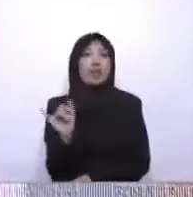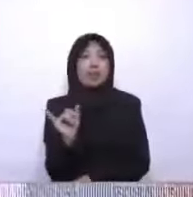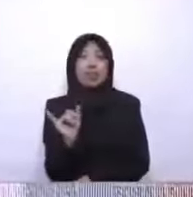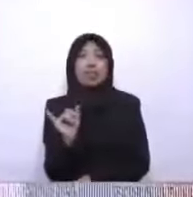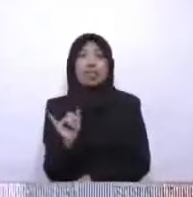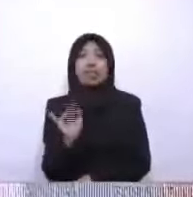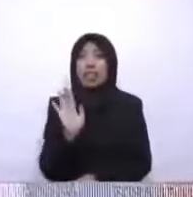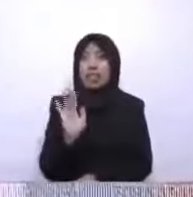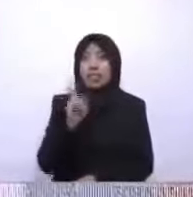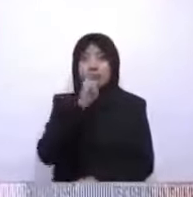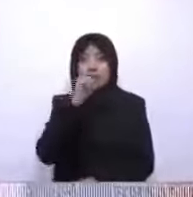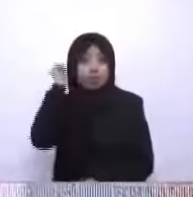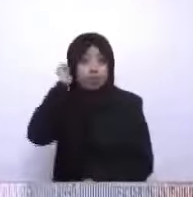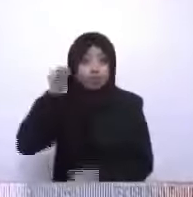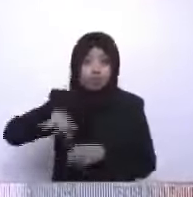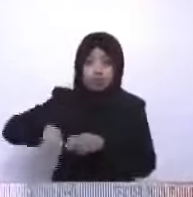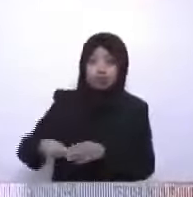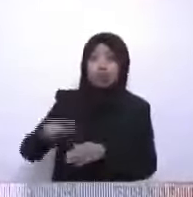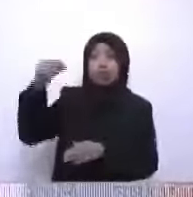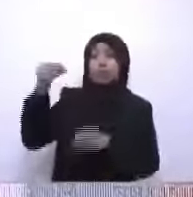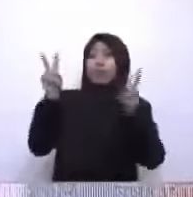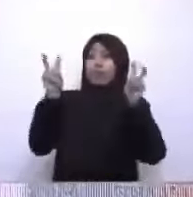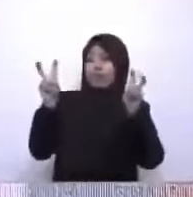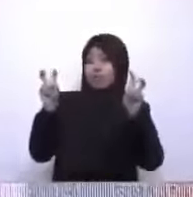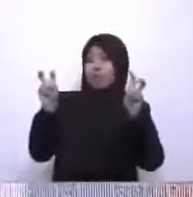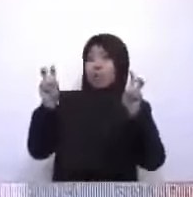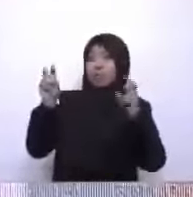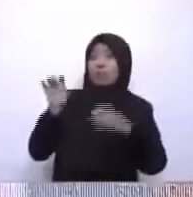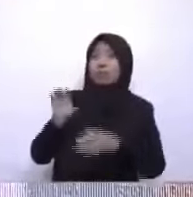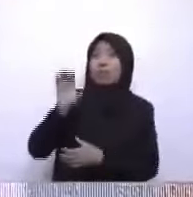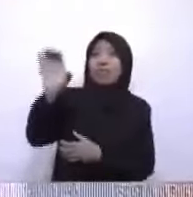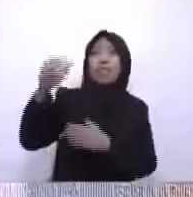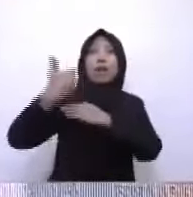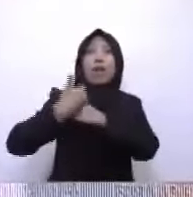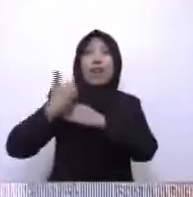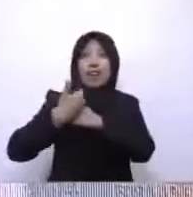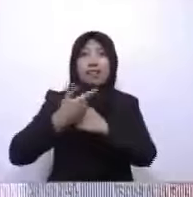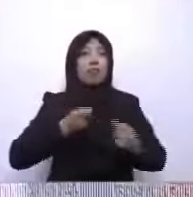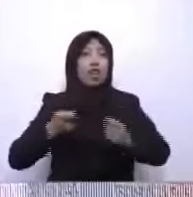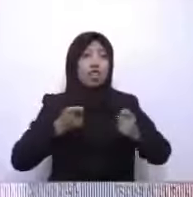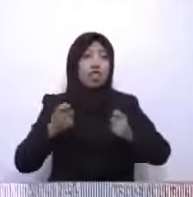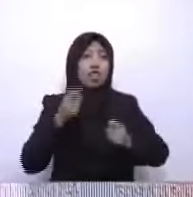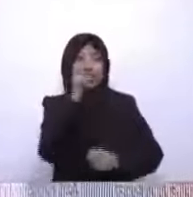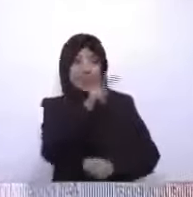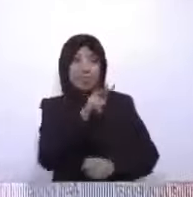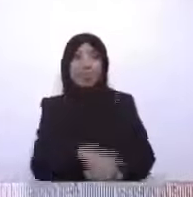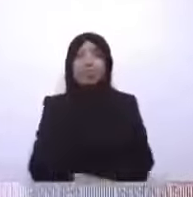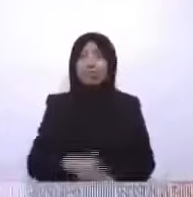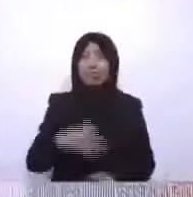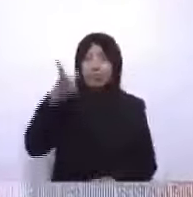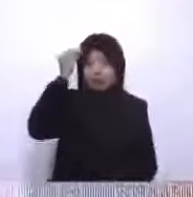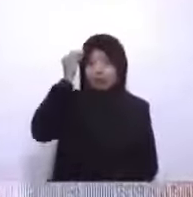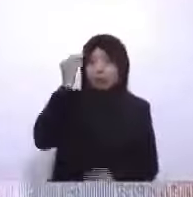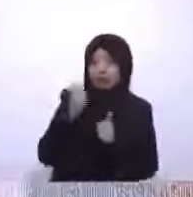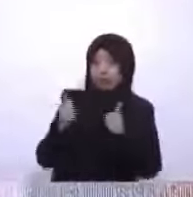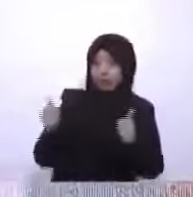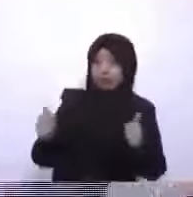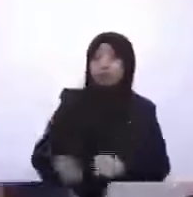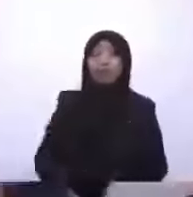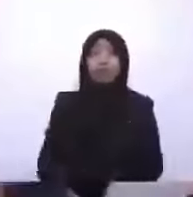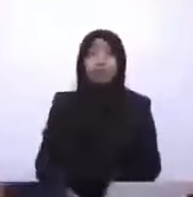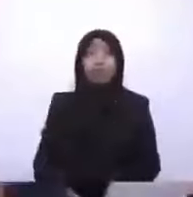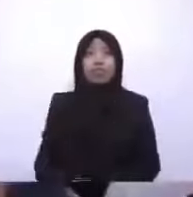nanti Ibu Bapak mengambil kode subtema, mohon ditunjukkan ke kamera dan juga ke moderator. Bisa dimengerti? Baik. Baik. Dipersilakan